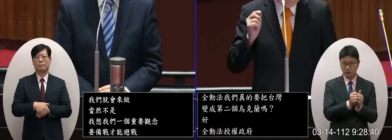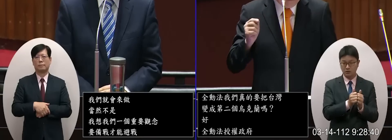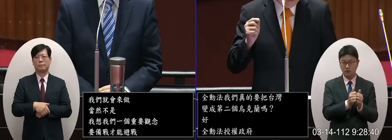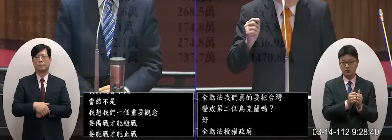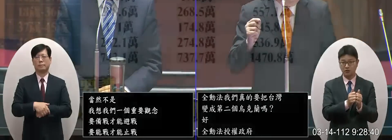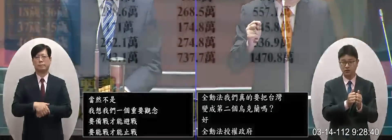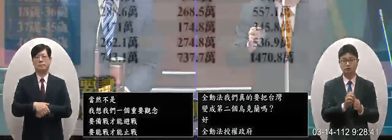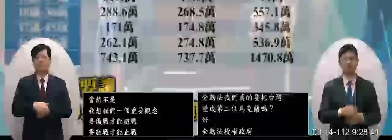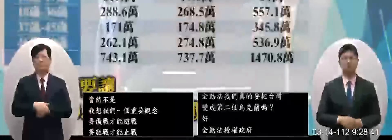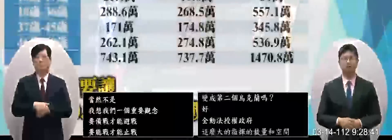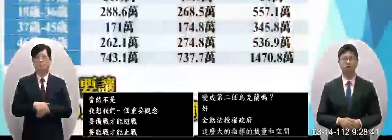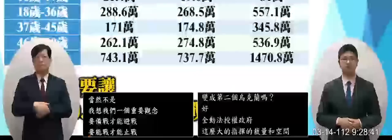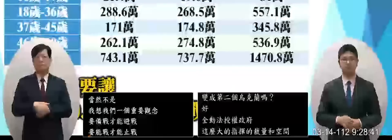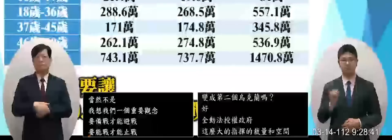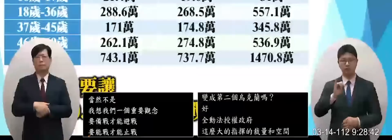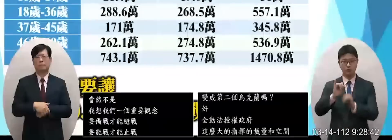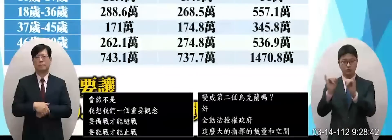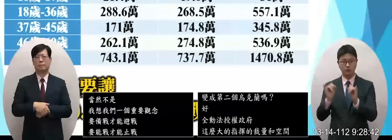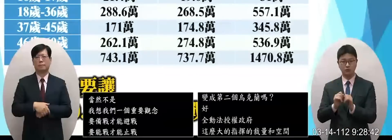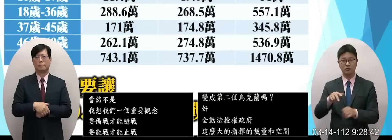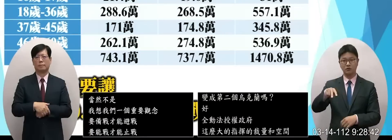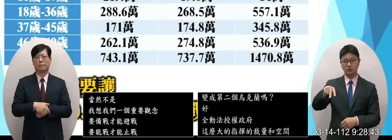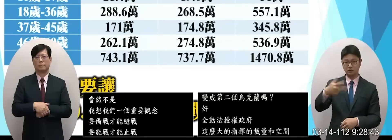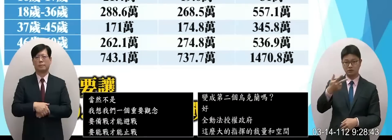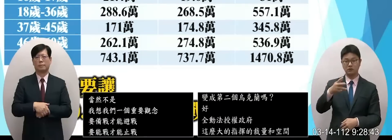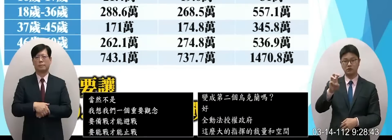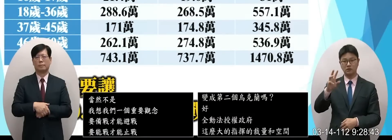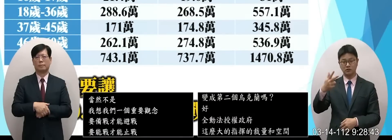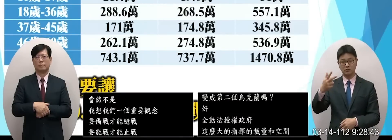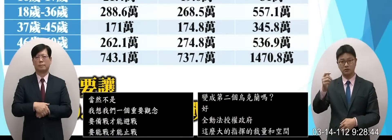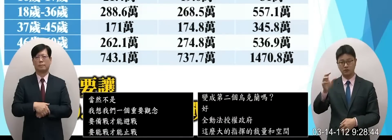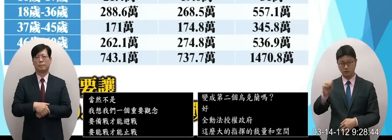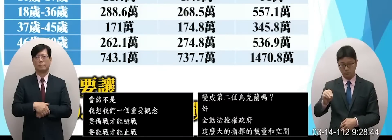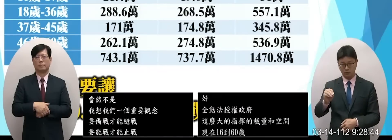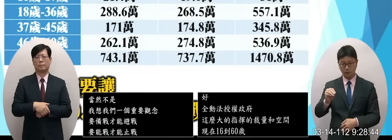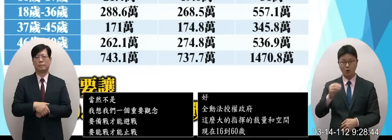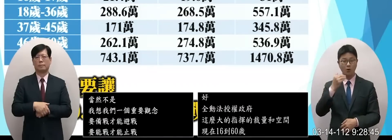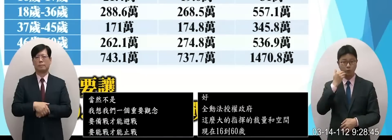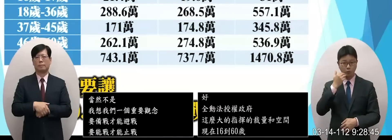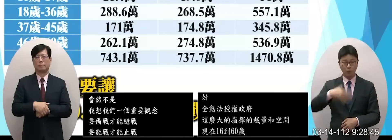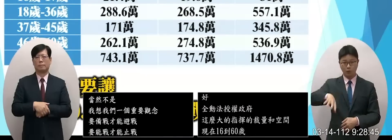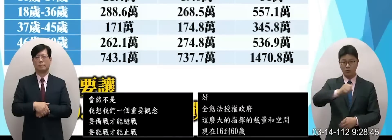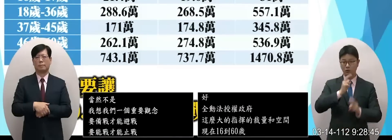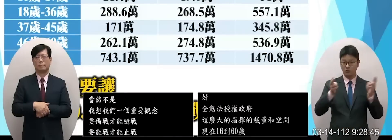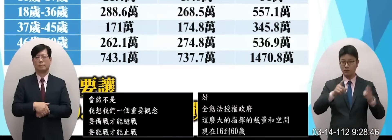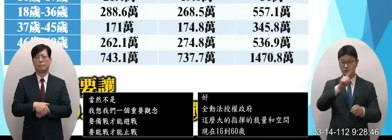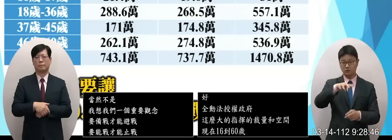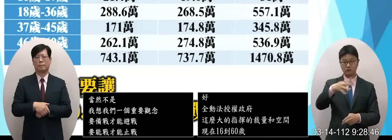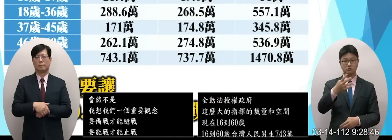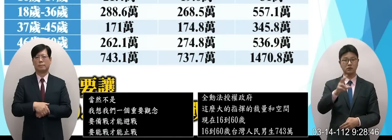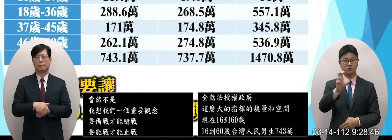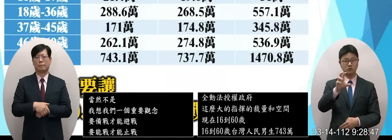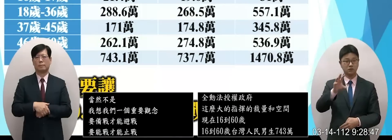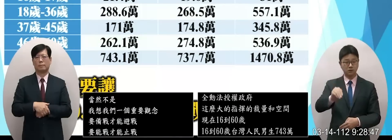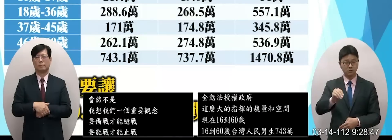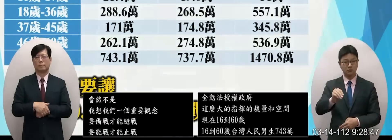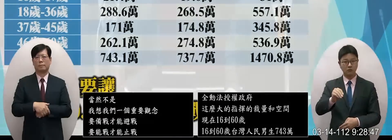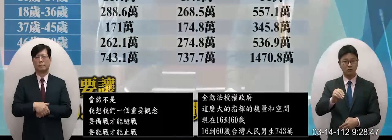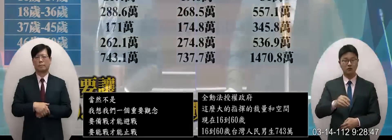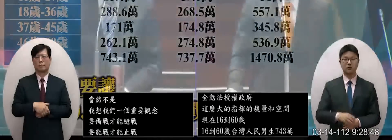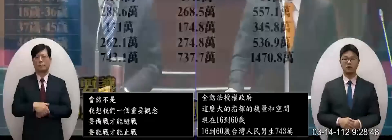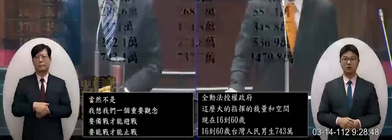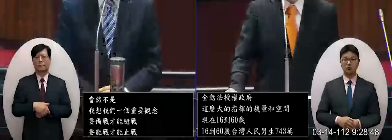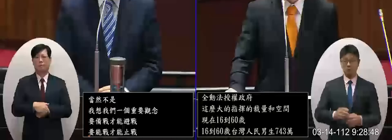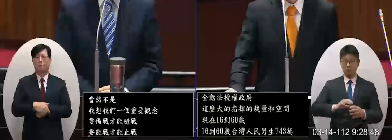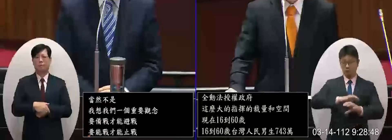743万的男性，女性有737万，全部动员起来1470万，这是全世界